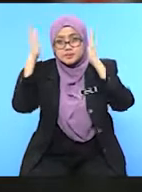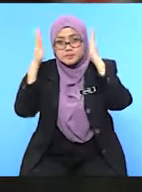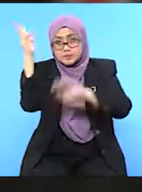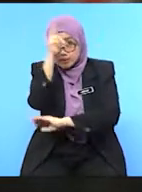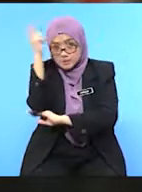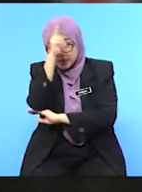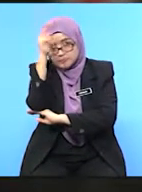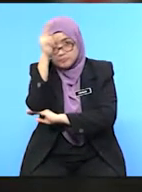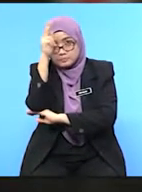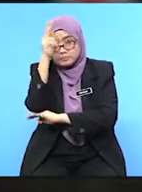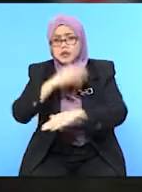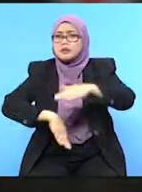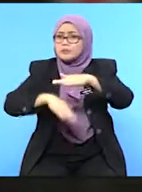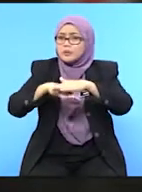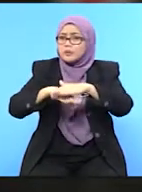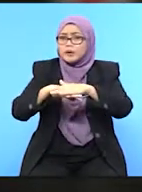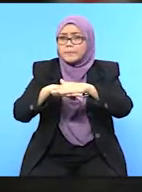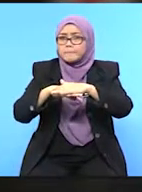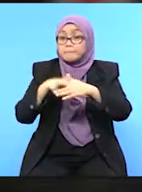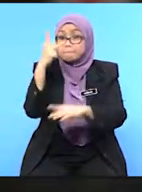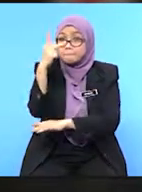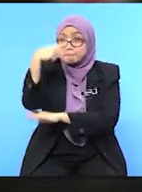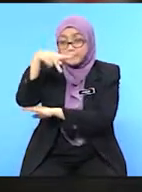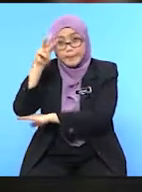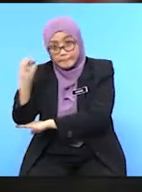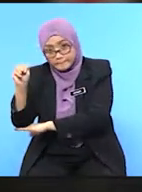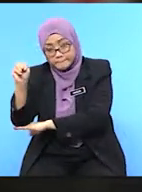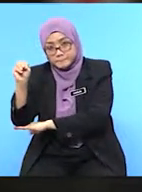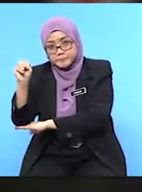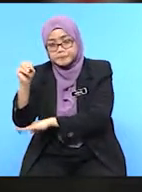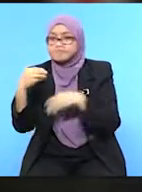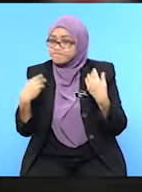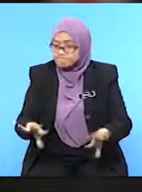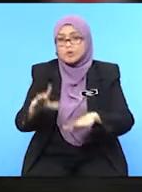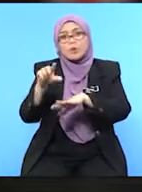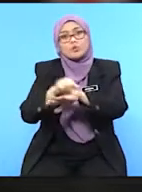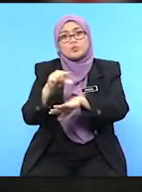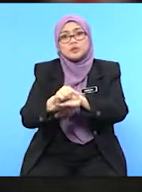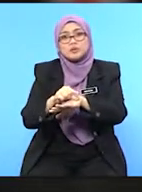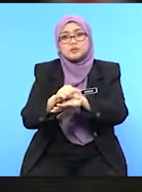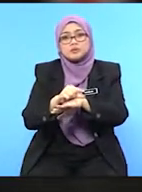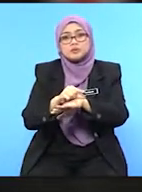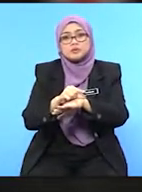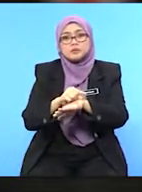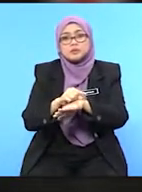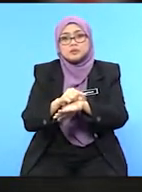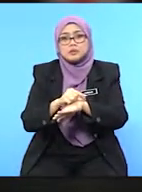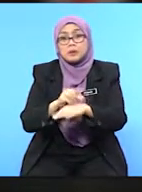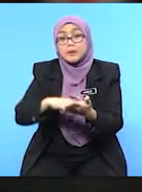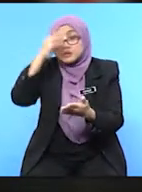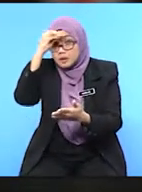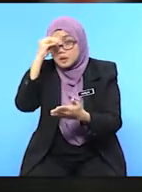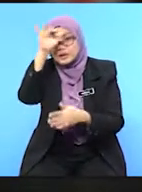kerajaan di bawah Kementerian Pendidikan Malaysia telah menggunakan sistem kurikulum yang sama yang